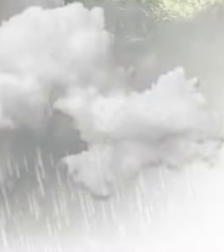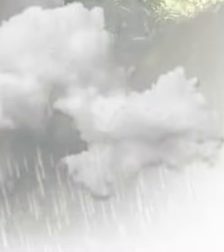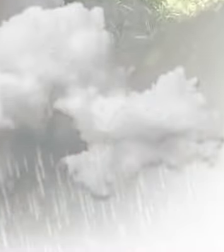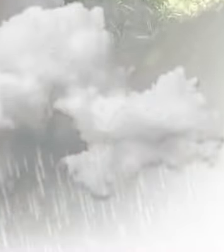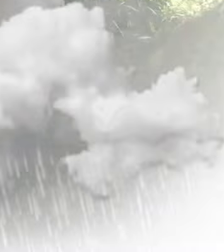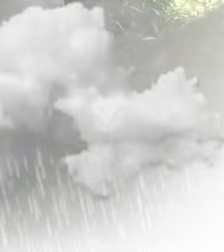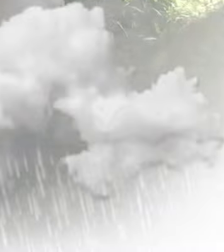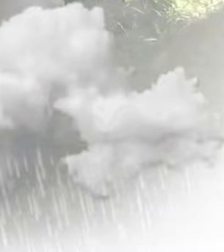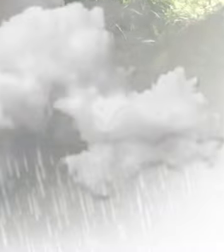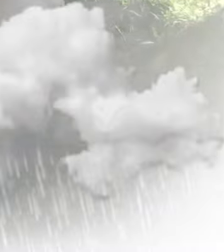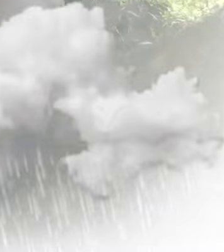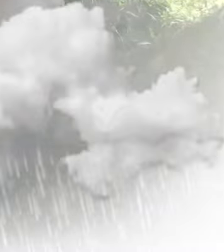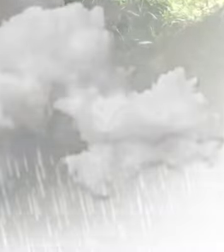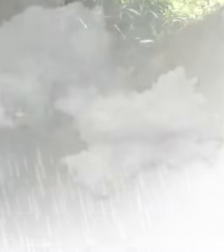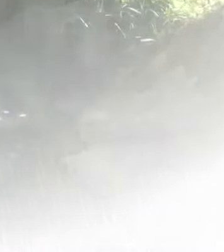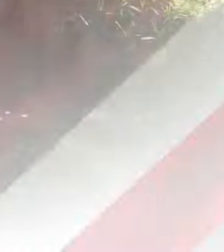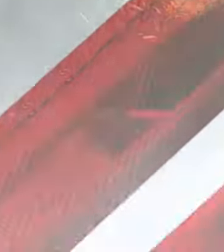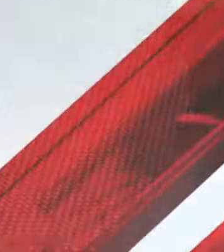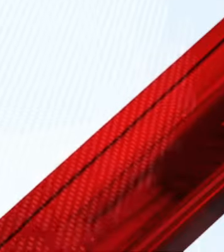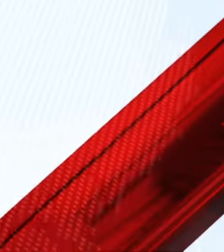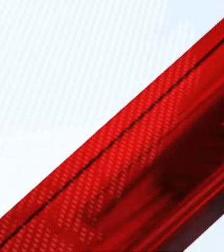до 19 метров на секунду.